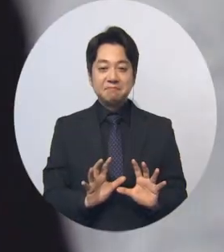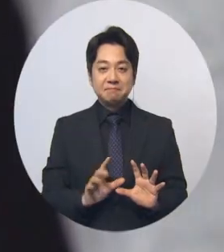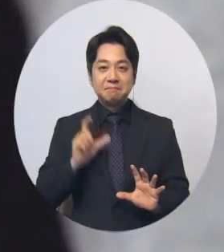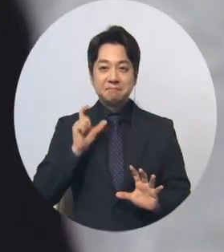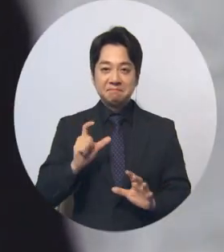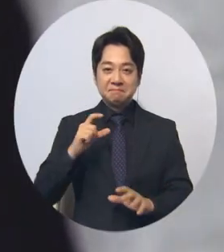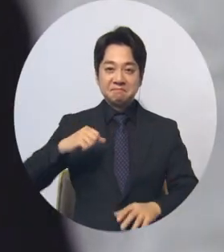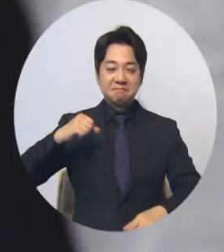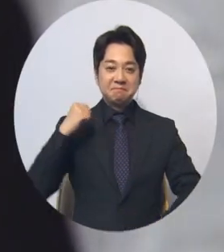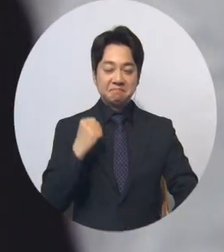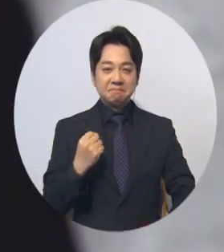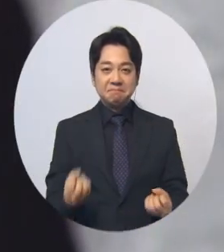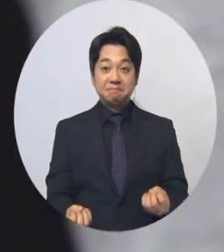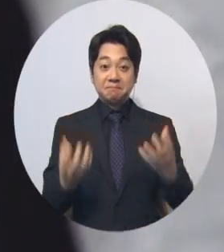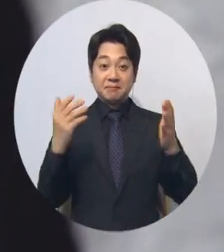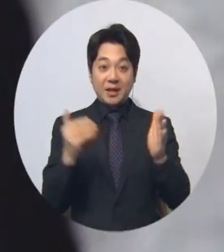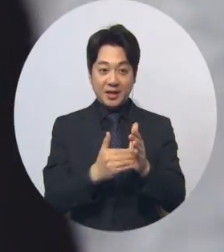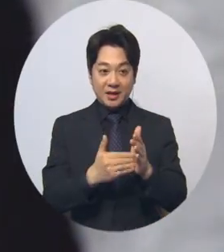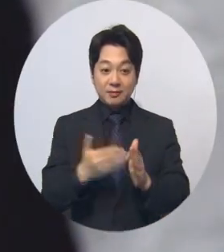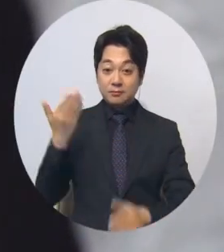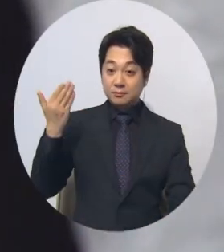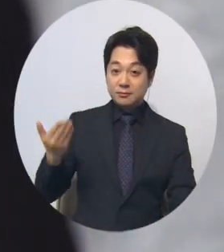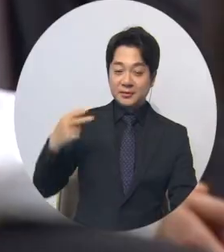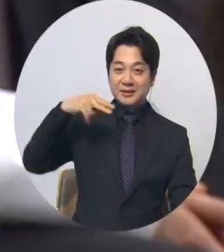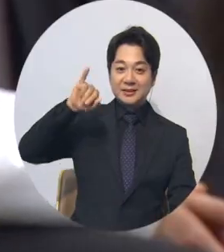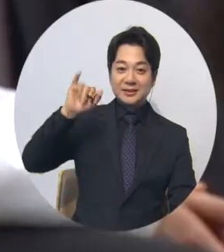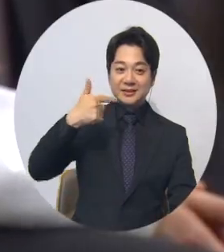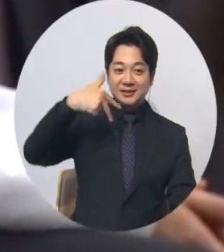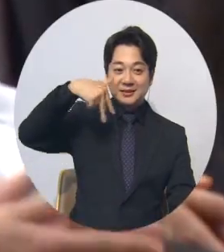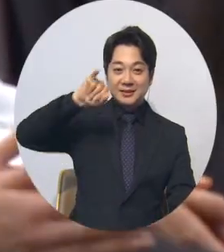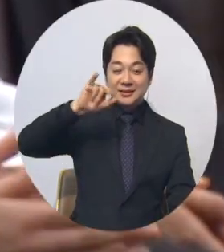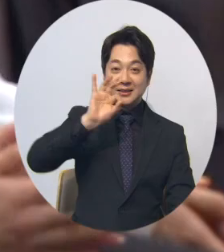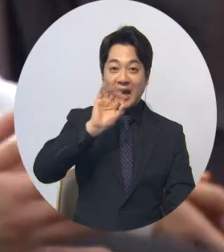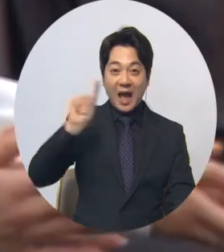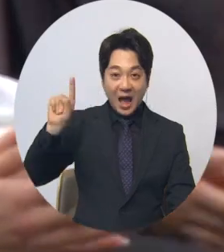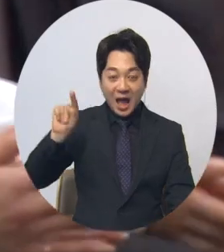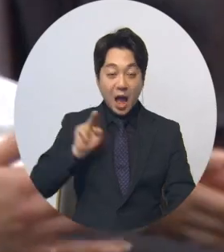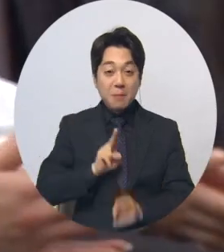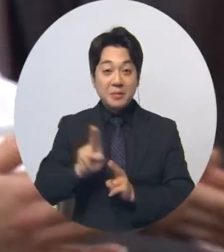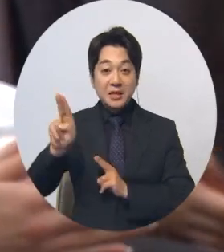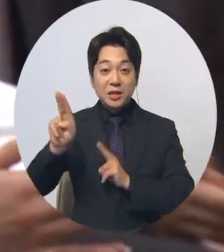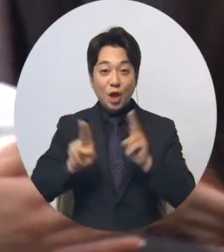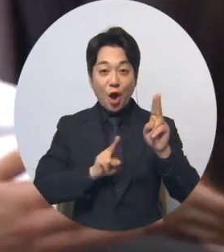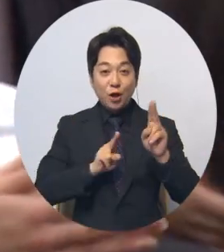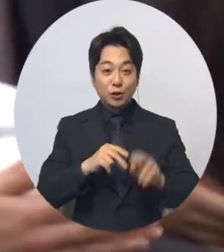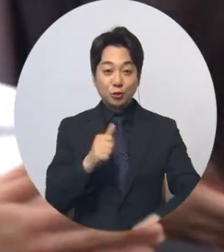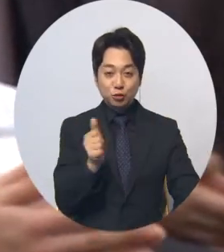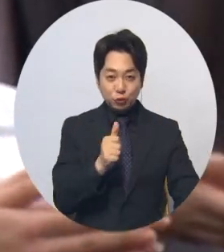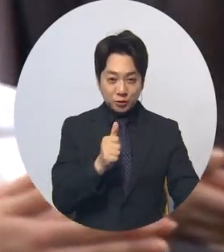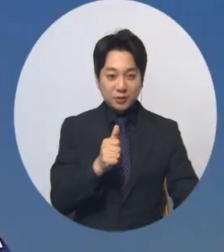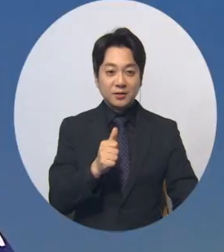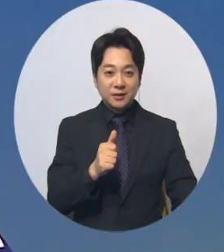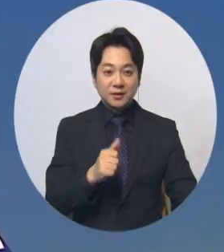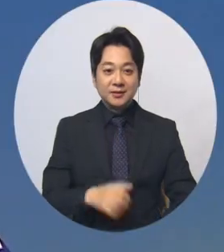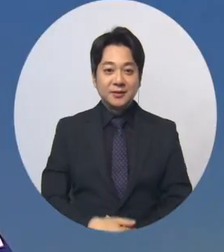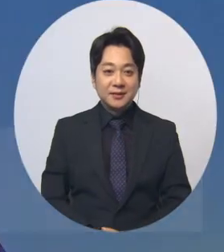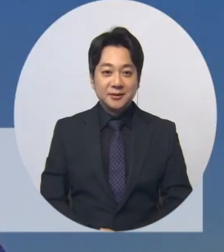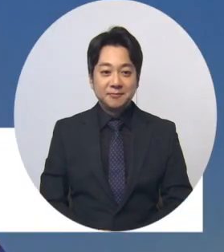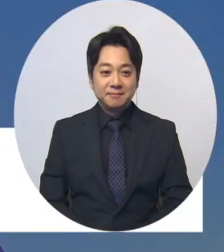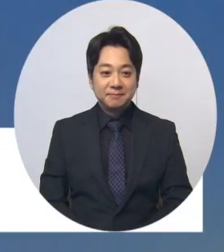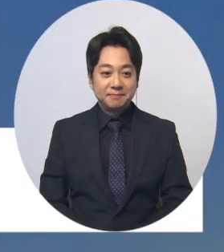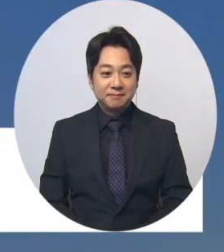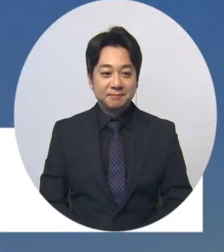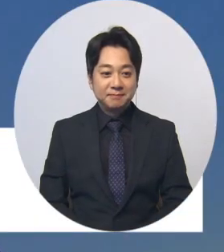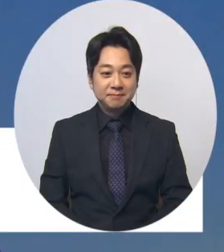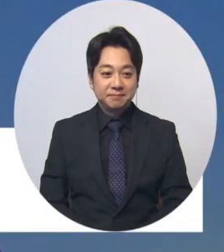차세대 피겨 간판 신지아 선수는 인생의 한 번뿐인 대회에서 후회 없는 경기를 다짐했습니다.